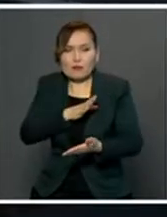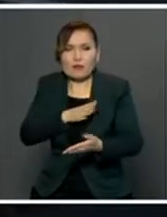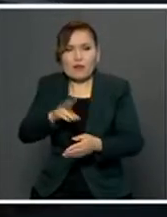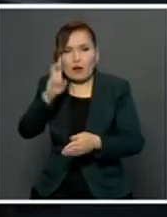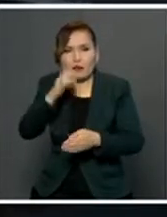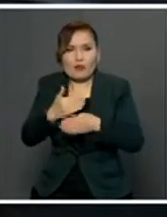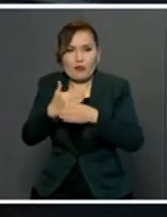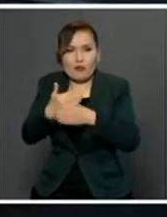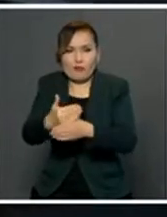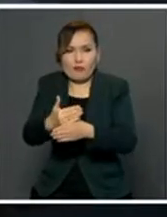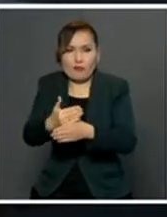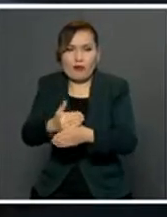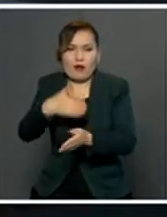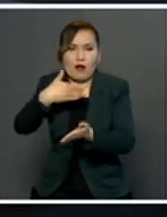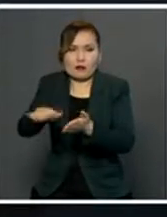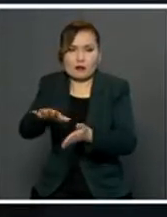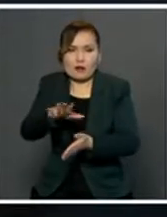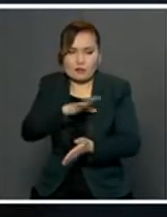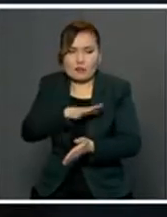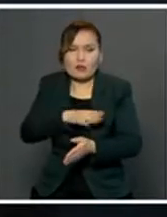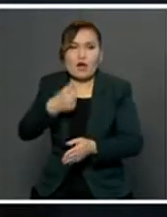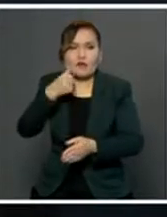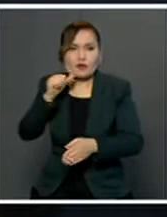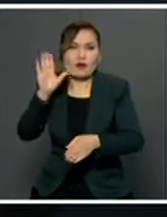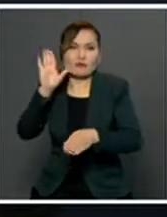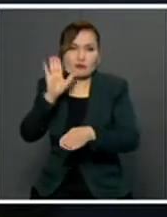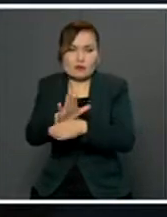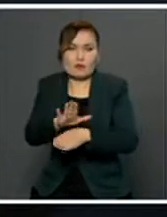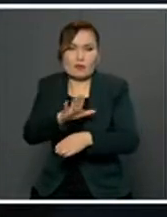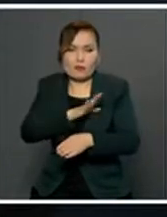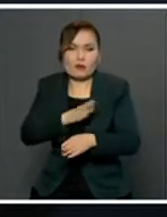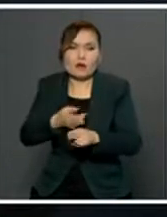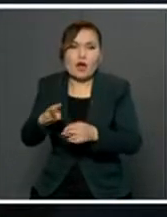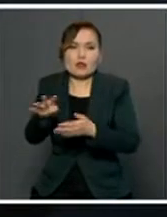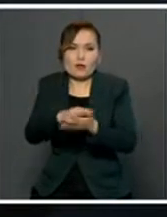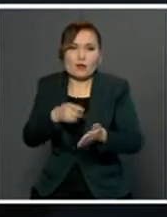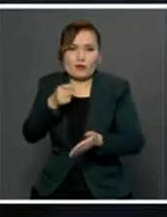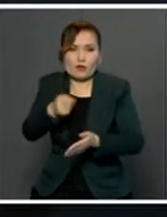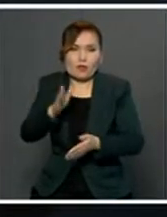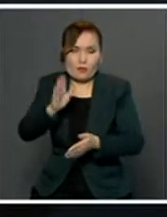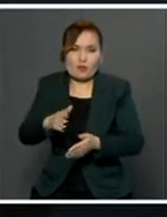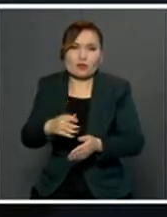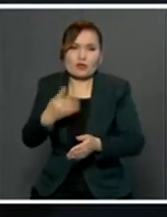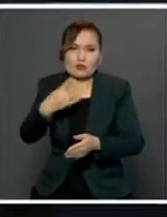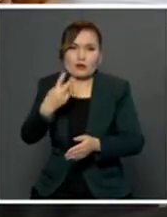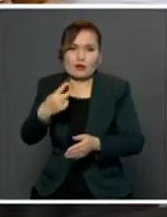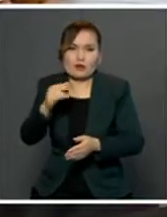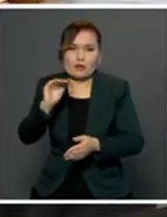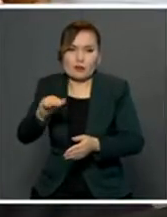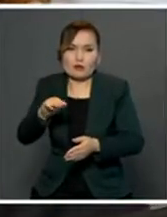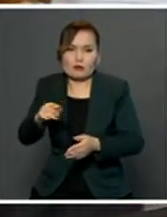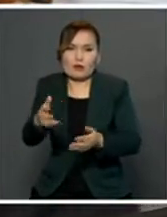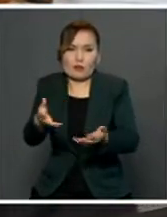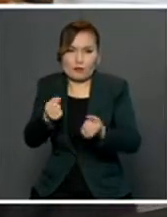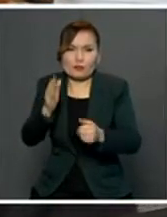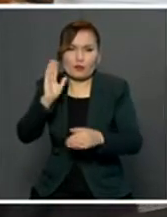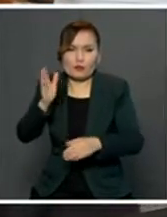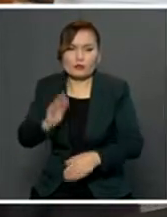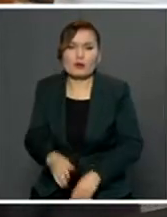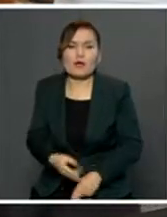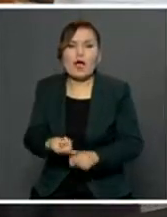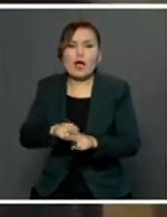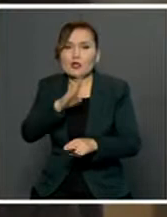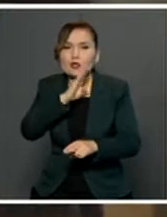түнде жарлық шығып, енді құжат өткіз көреміз, егер ілініп беріп атса, әрине қуанамыз. Мөлдір Қашенова сұлулық